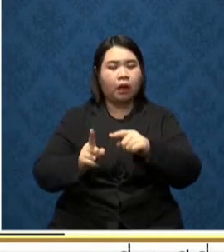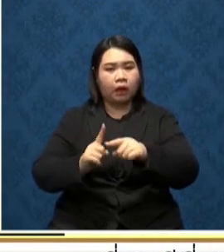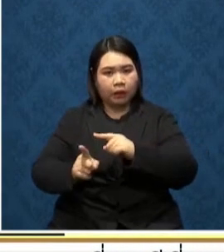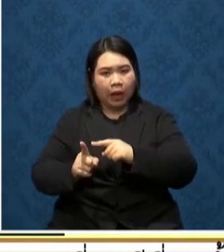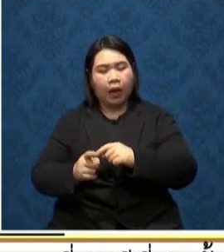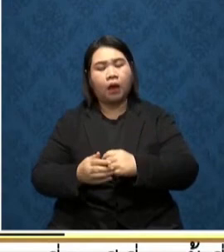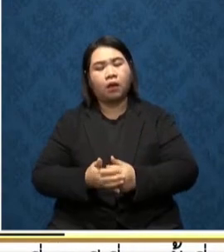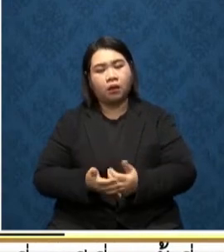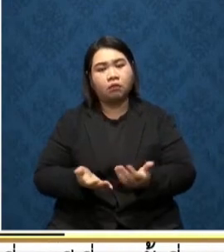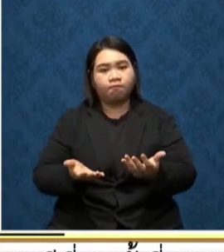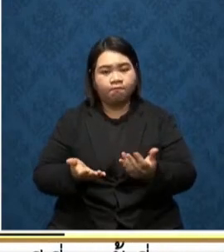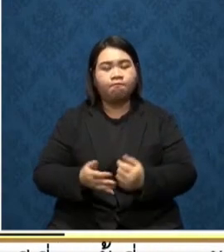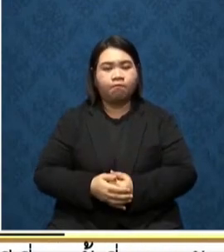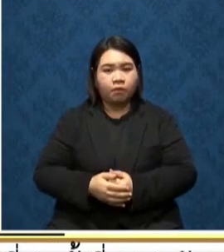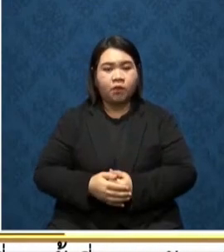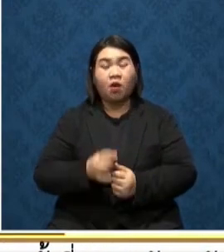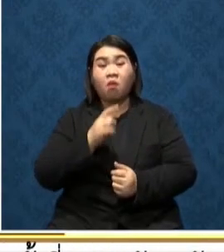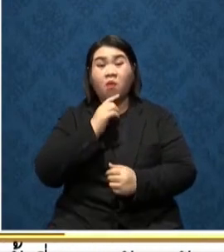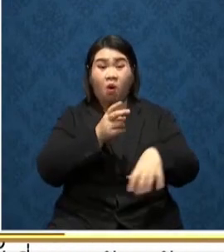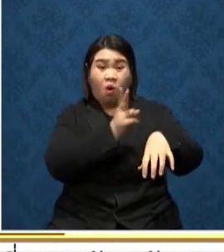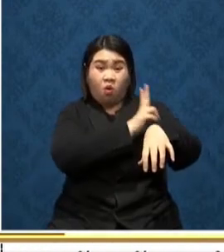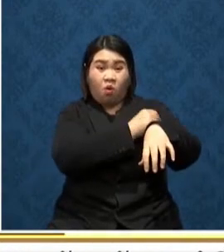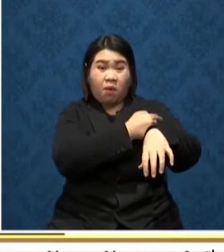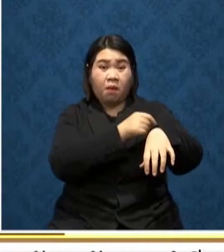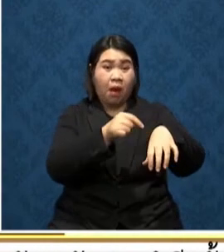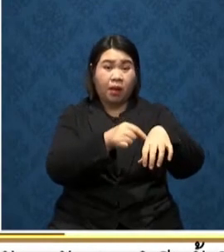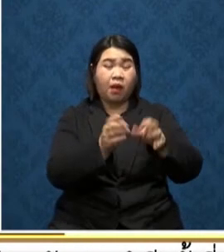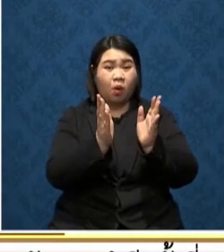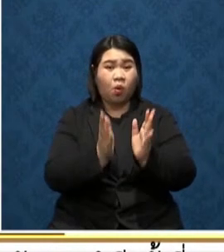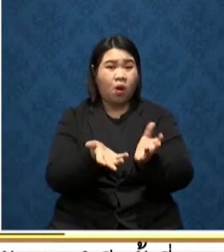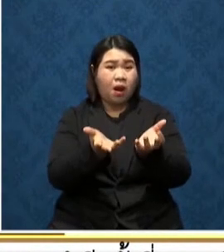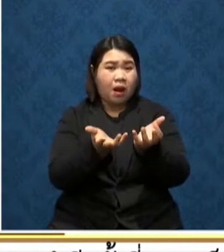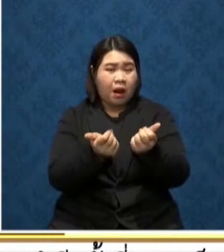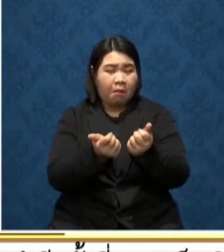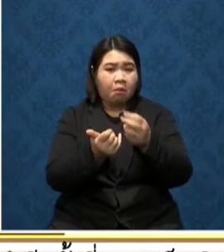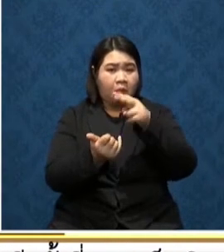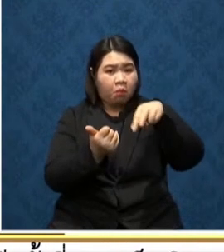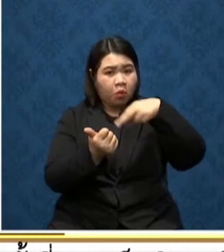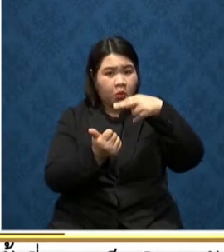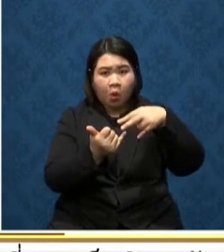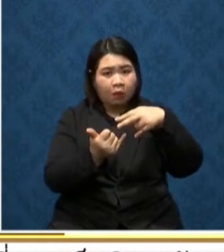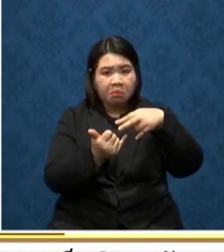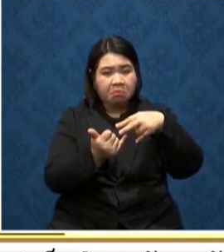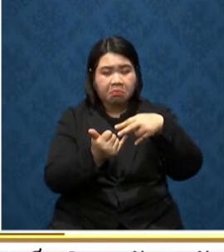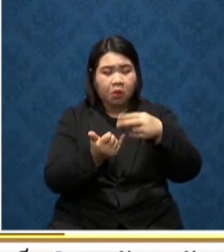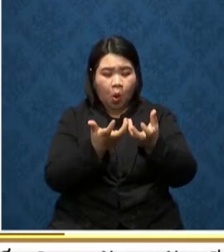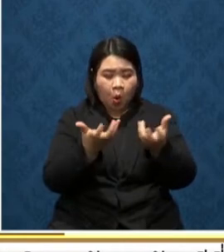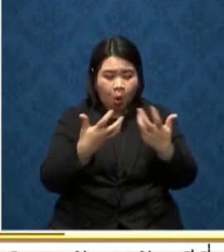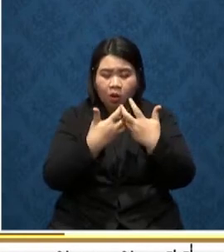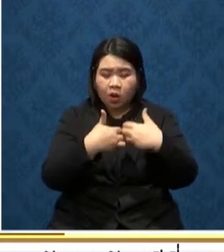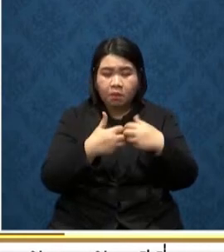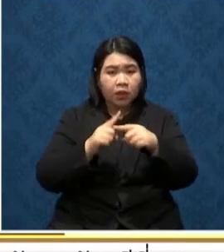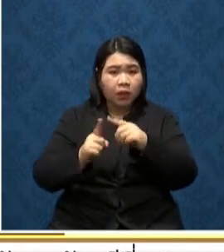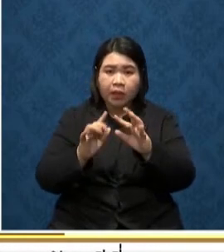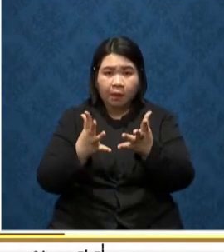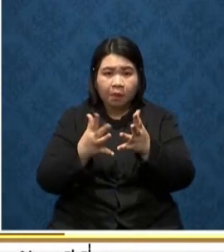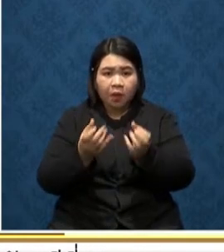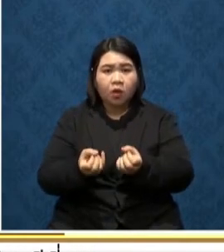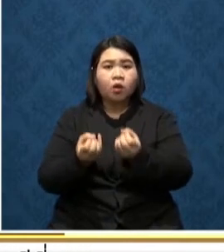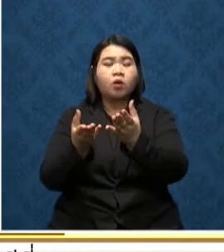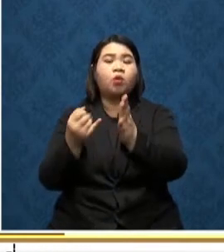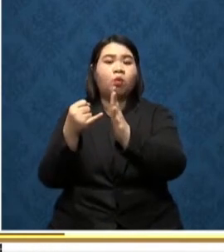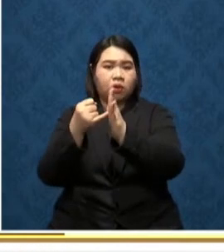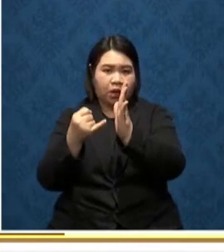กำลังหอวาความสามารถของโงบัใขนาดนั้นรับไม่ได้ต้องส่งต่อไปโรงบันจงหวัด